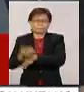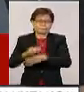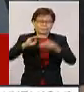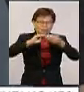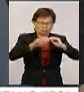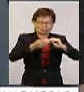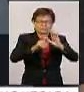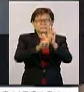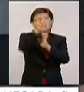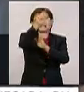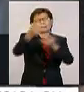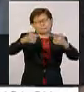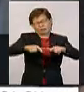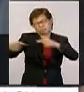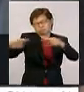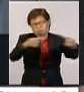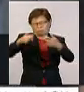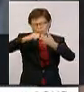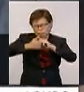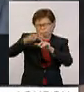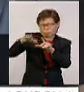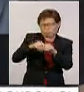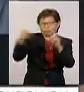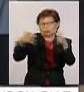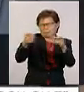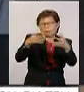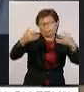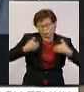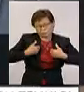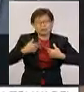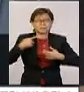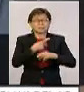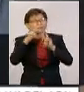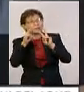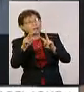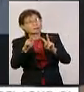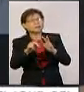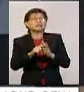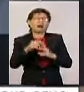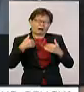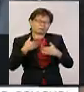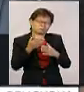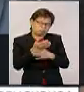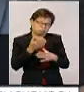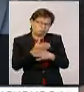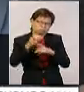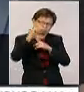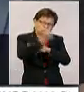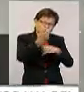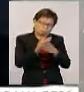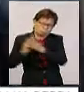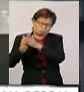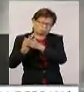agak tinggi sedikit. Maknanya banyak berlaku ketegangan, isu-isu yang melibatkan pergaduhan. Yang mana kita lihat ianya sedikit sebanyak menjejaskan suasana